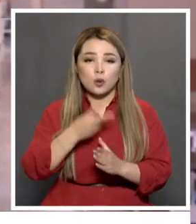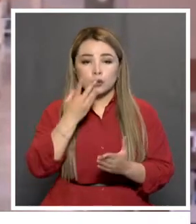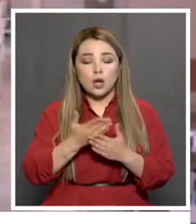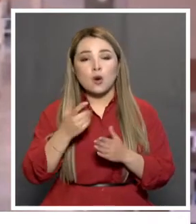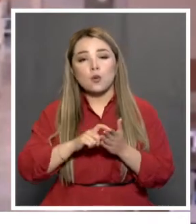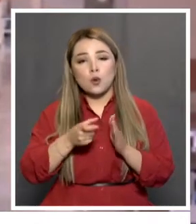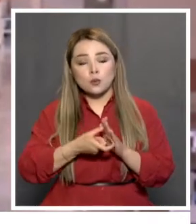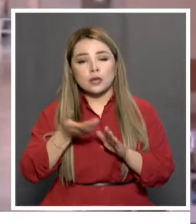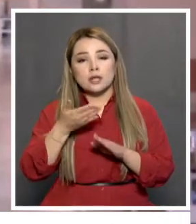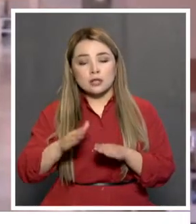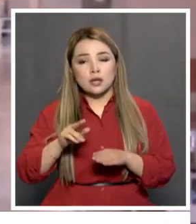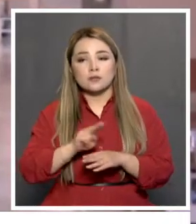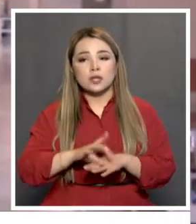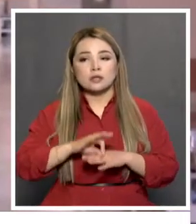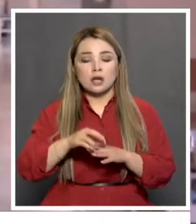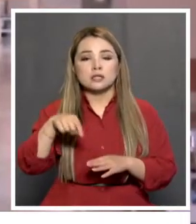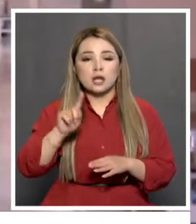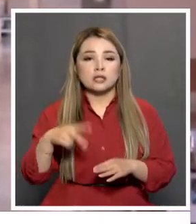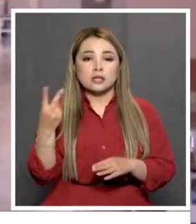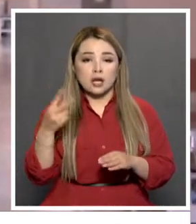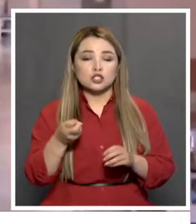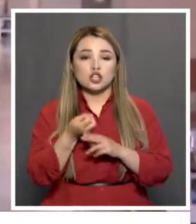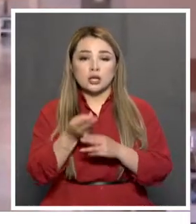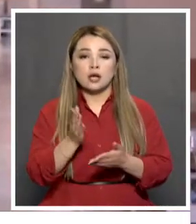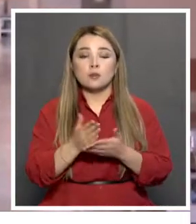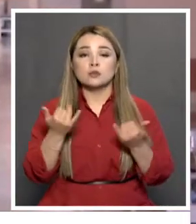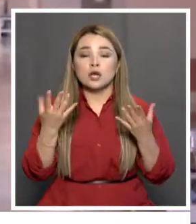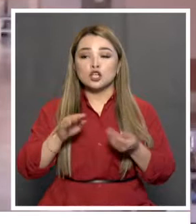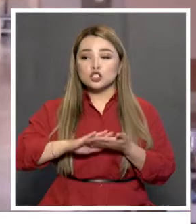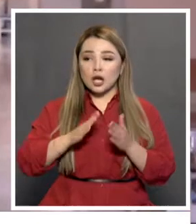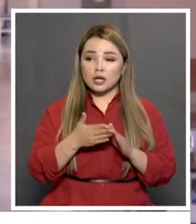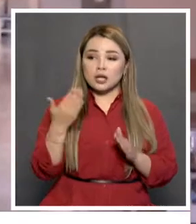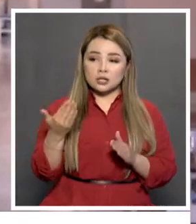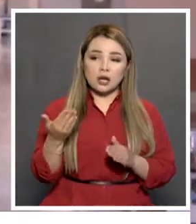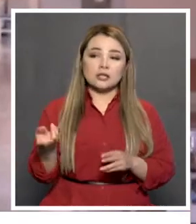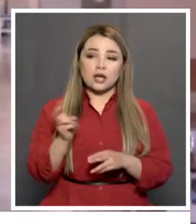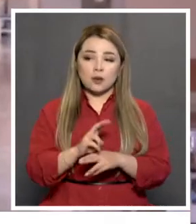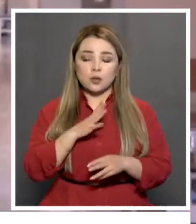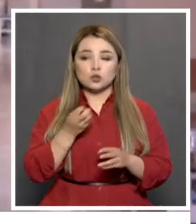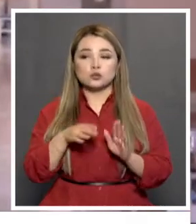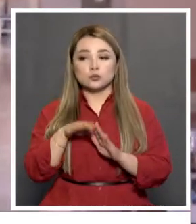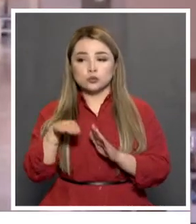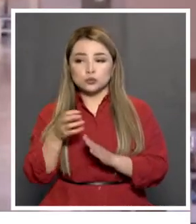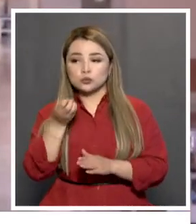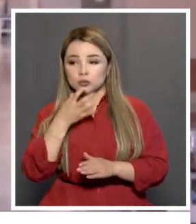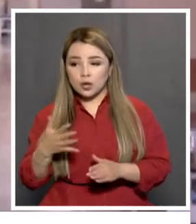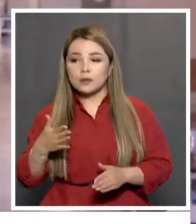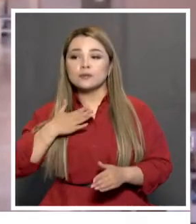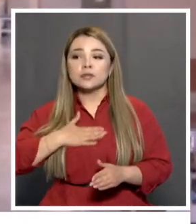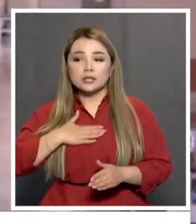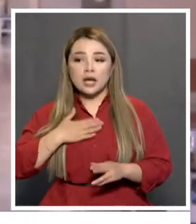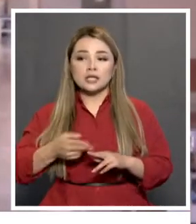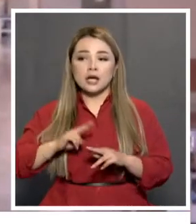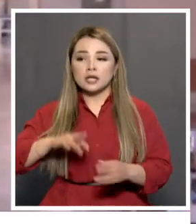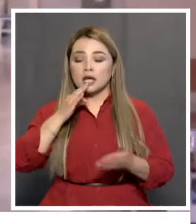бөлімшеге, педиатрия 2 бөлімшесіне жатқызылды. Қазіргі уақытта жағдайы келгендегіден қайда жақсы, қанағаттанарлық десек